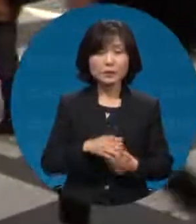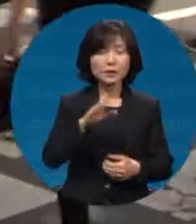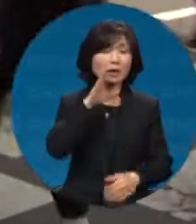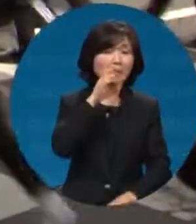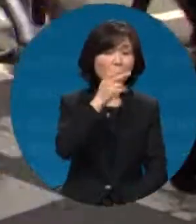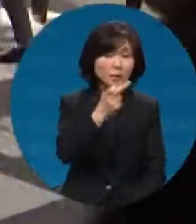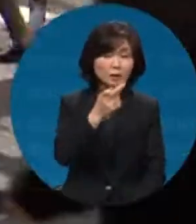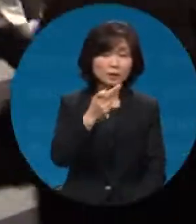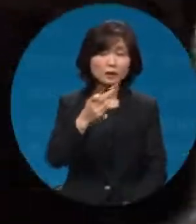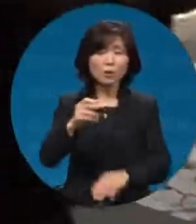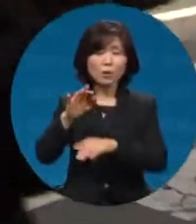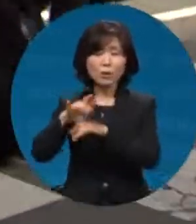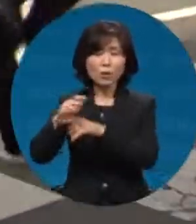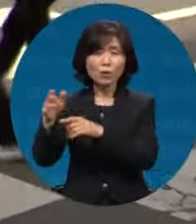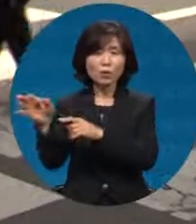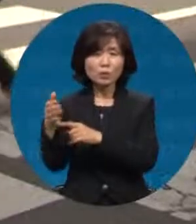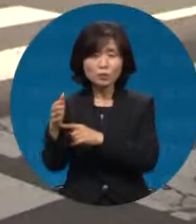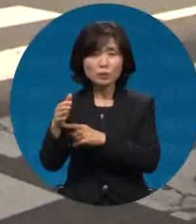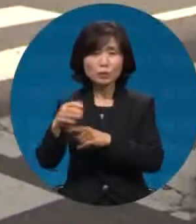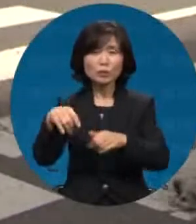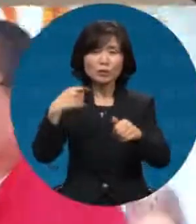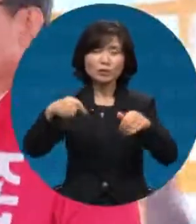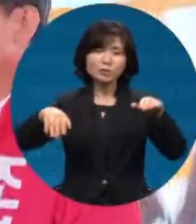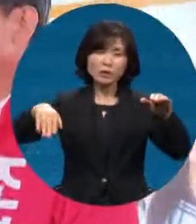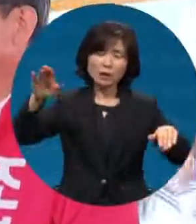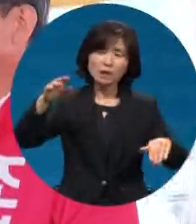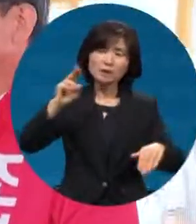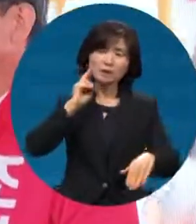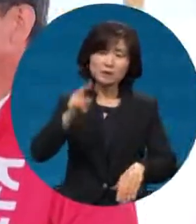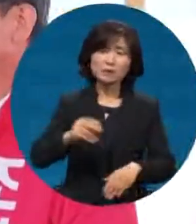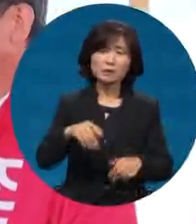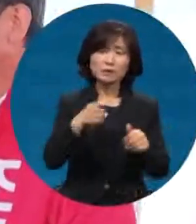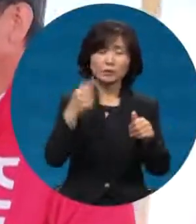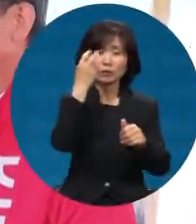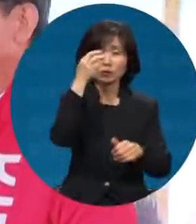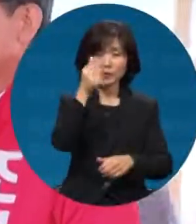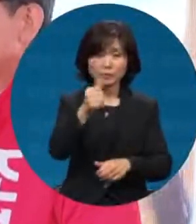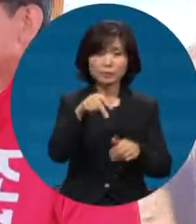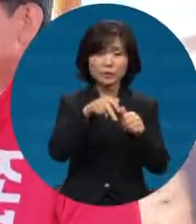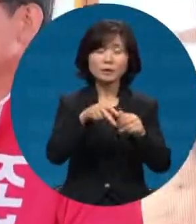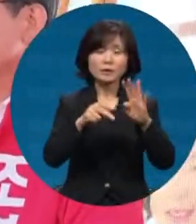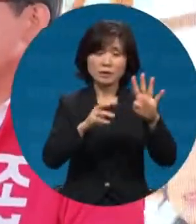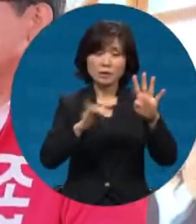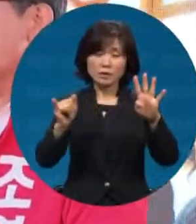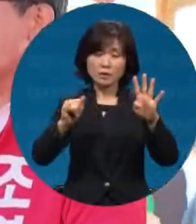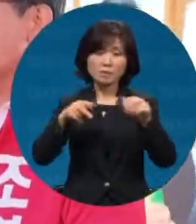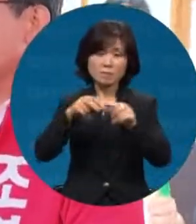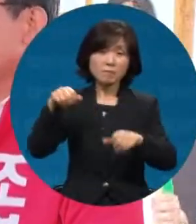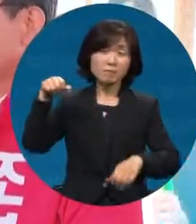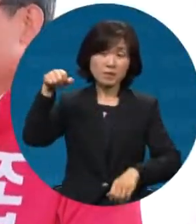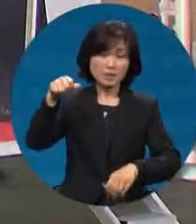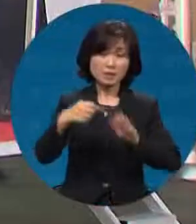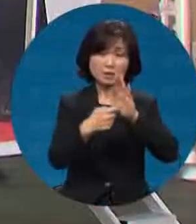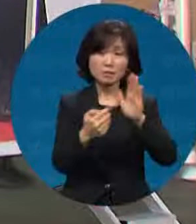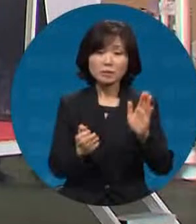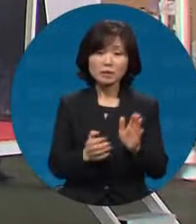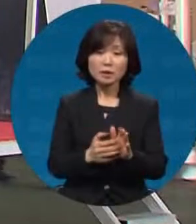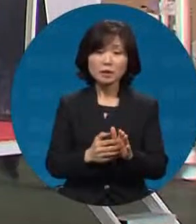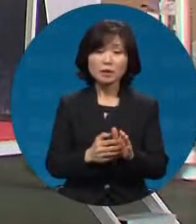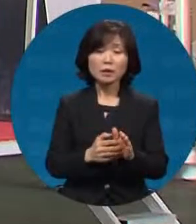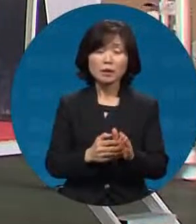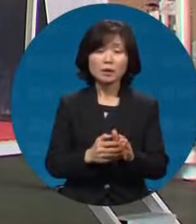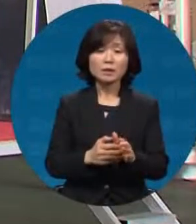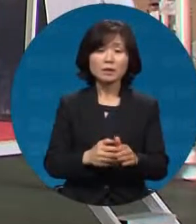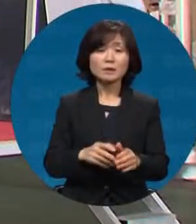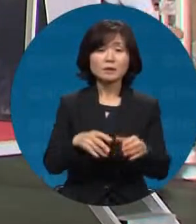교육격차 가해 목은 숙제입니다 교육감 선거에는 모두 4명이 출사표를 던졌습니다 공학박사 로